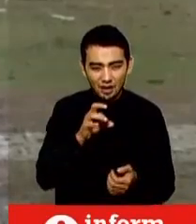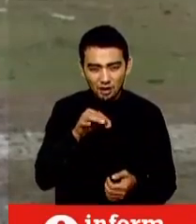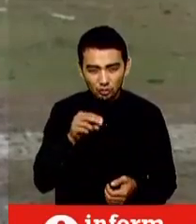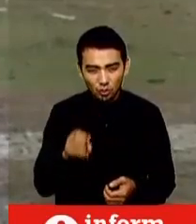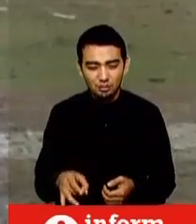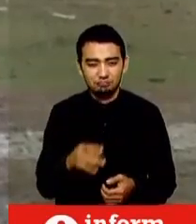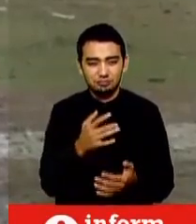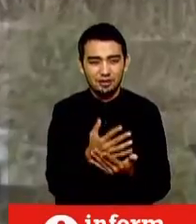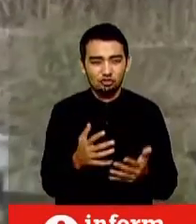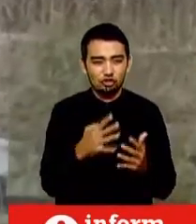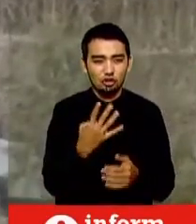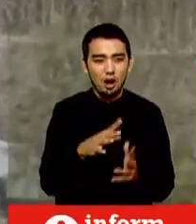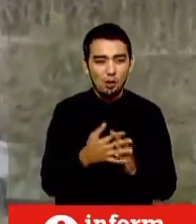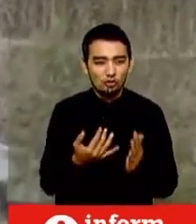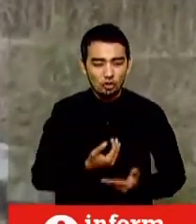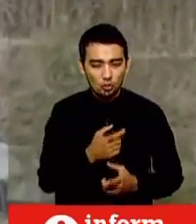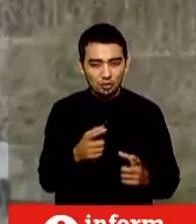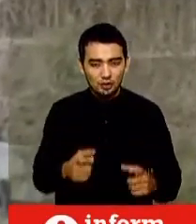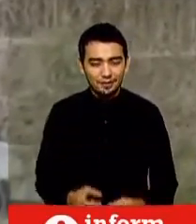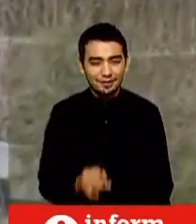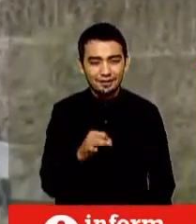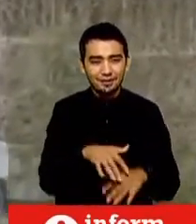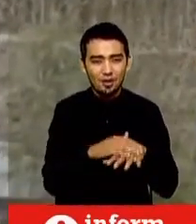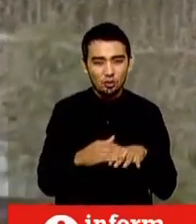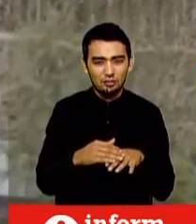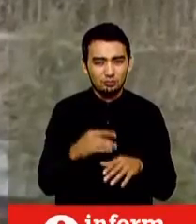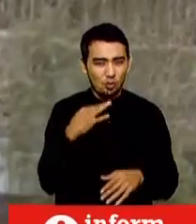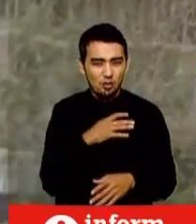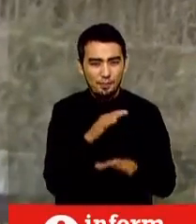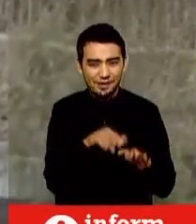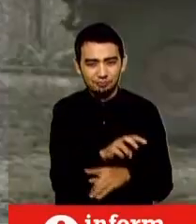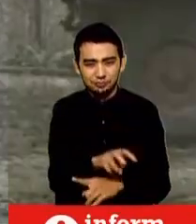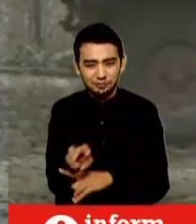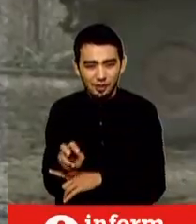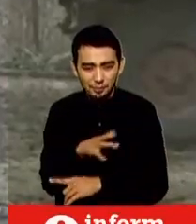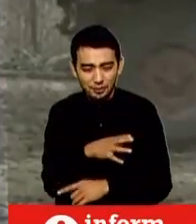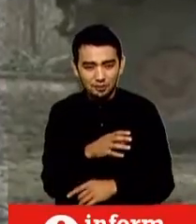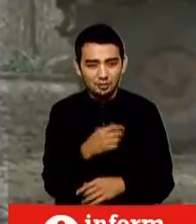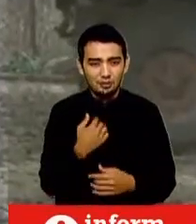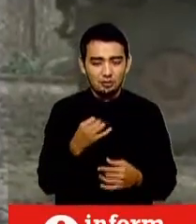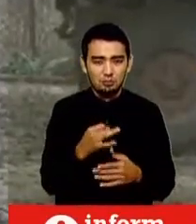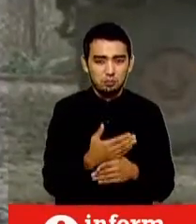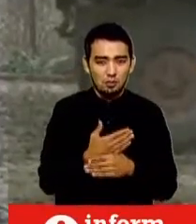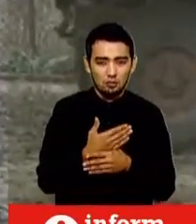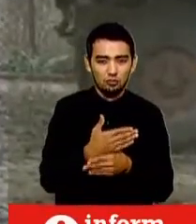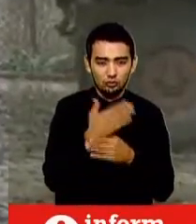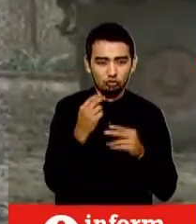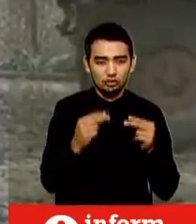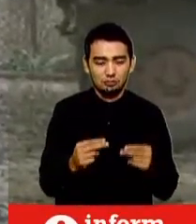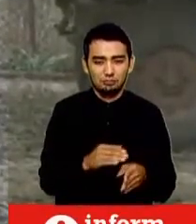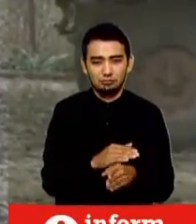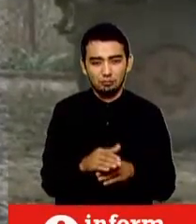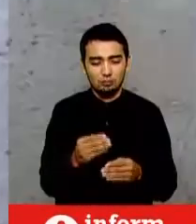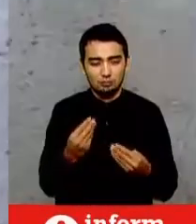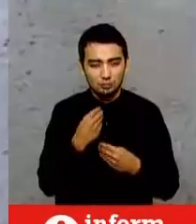4 ауылдың тұрғындары. Айтуларынша халық талай мекеменің табалдырғын тоздырып, бүгінгі дейін әділдікке жете алмай